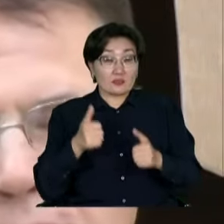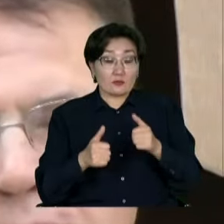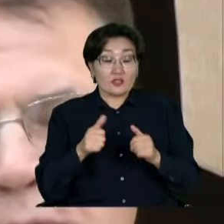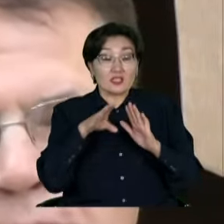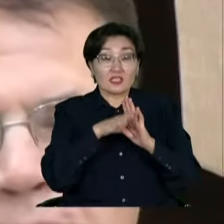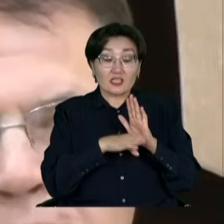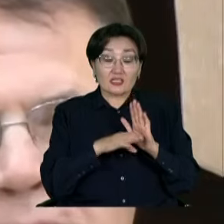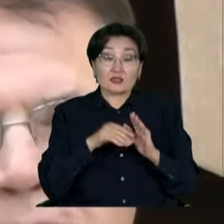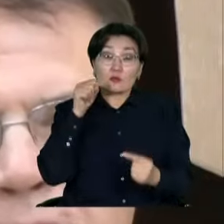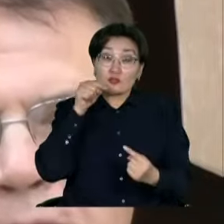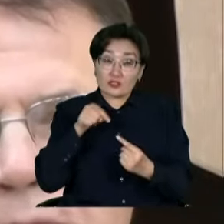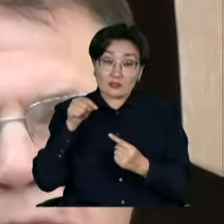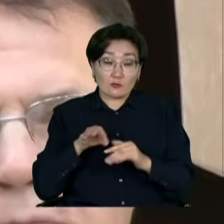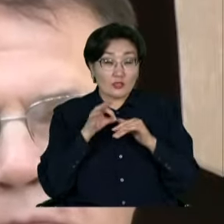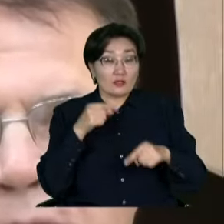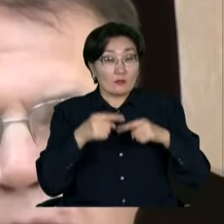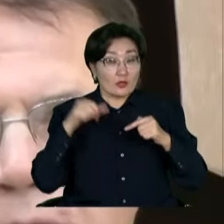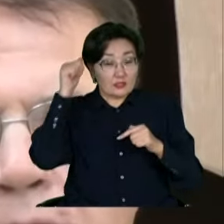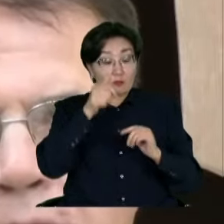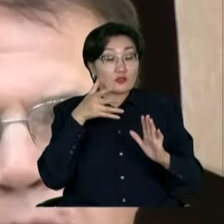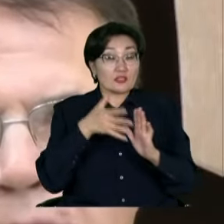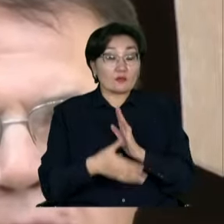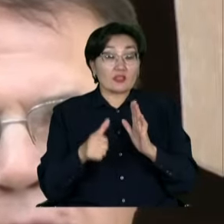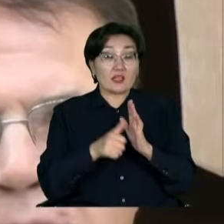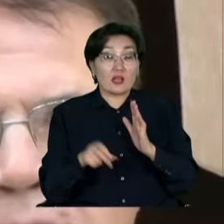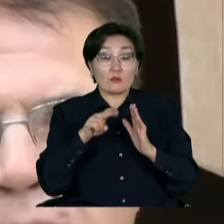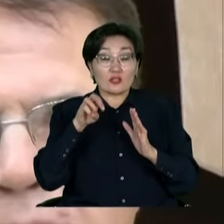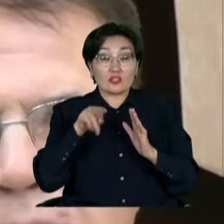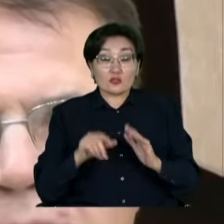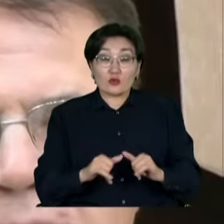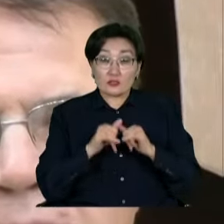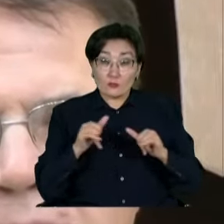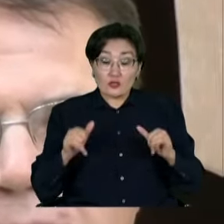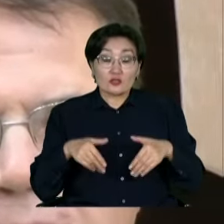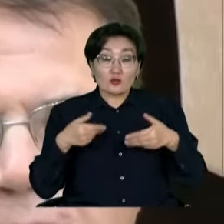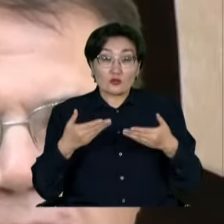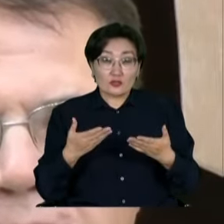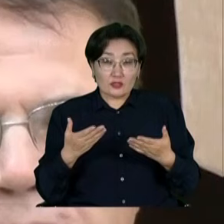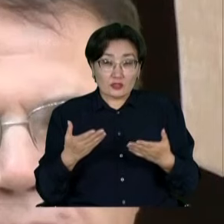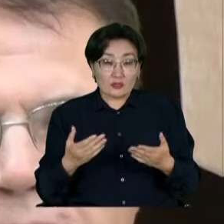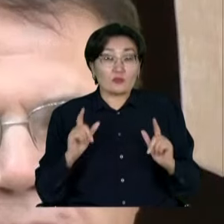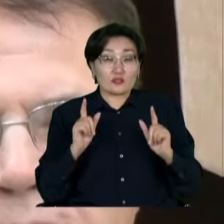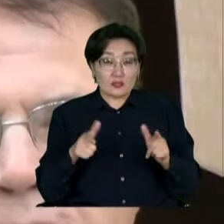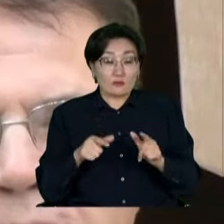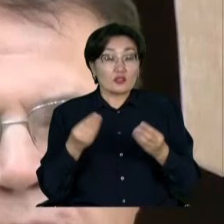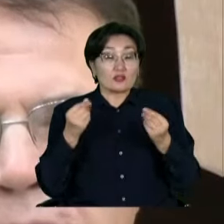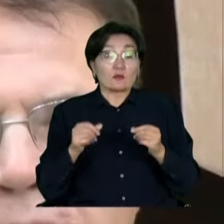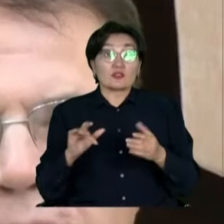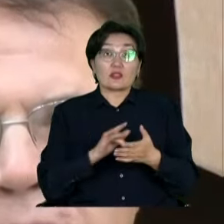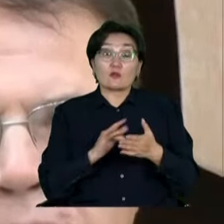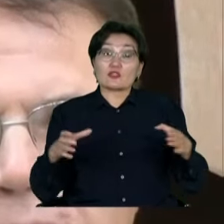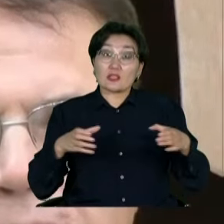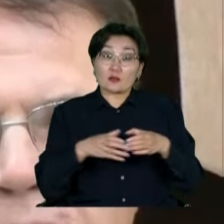кестеге келтірілді. Осылайша келер жылы шығыстарда 60 миллиард теңгеге ұлғайту ұсынысы қолдау тапты. Қаржы және бюджет